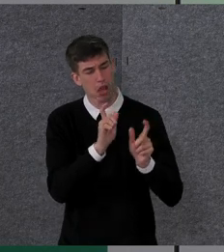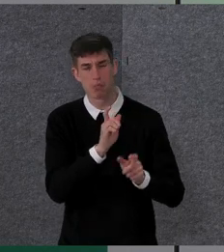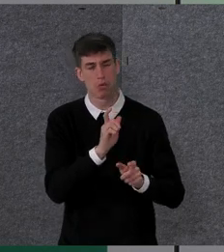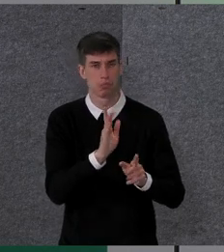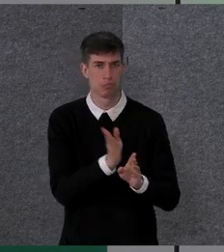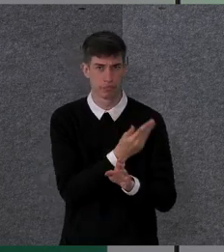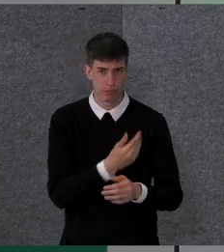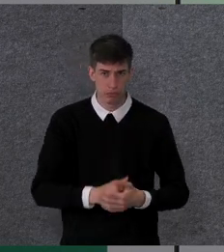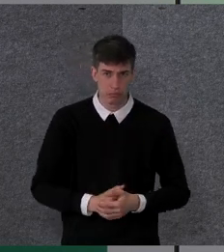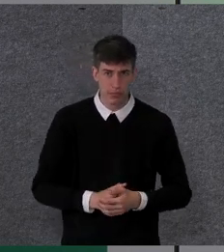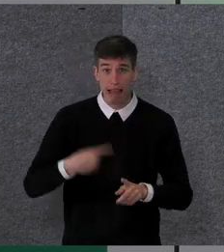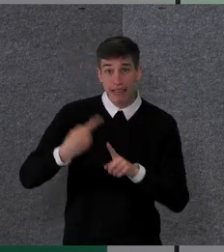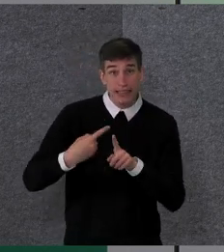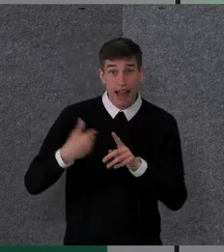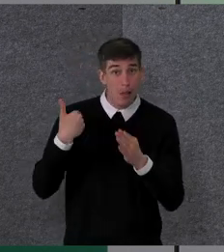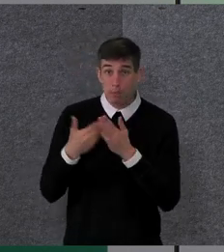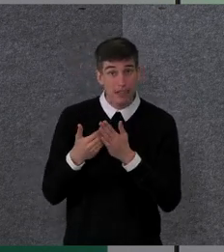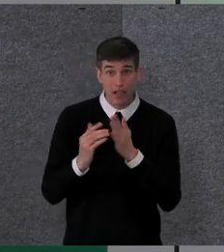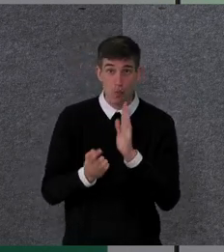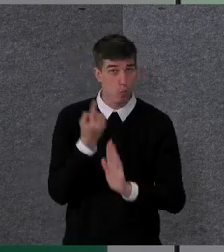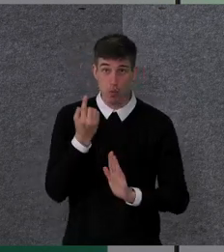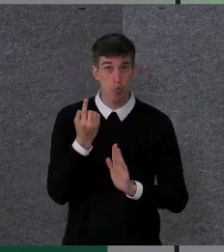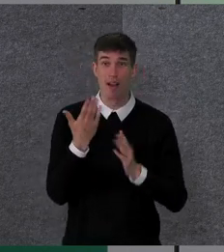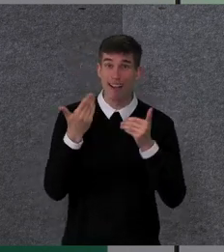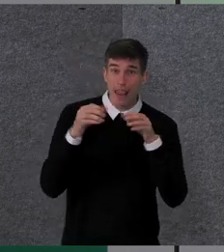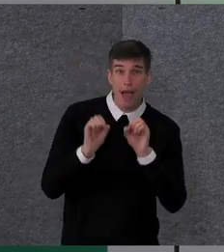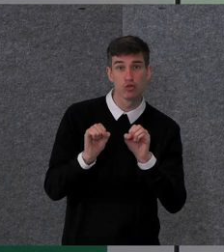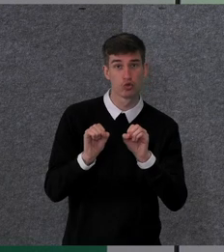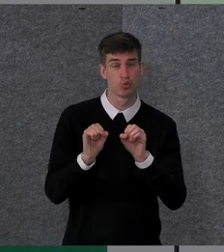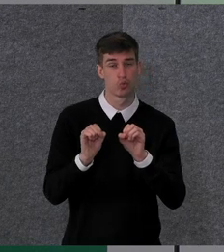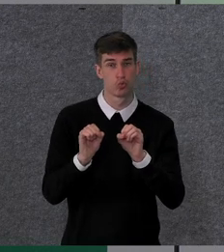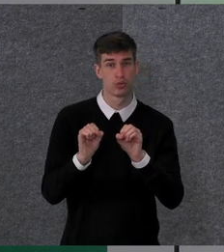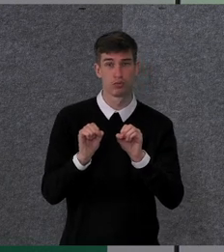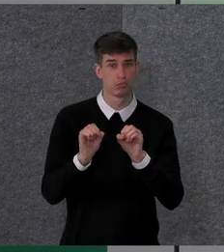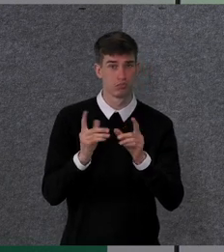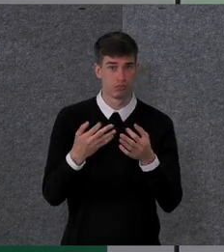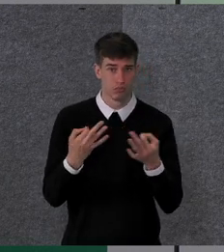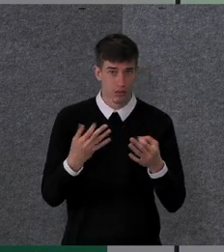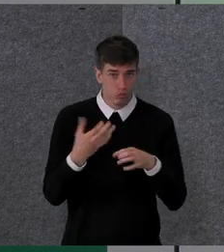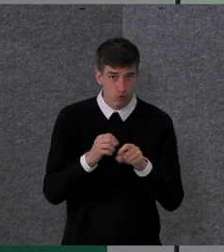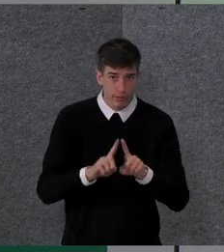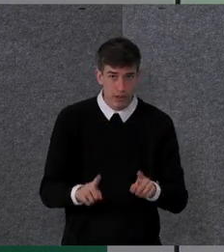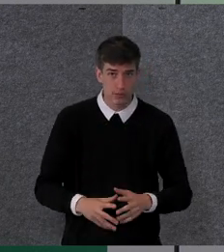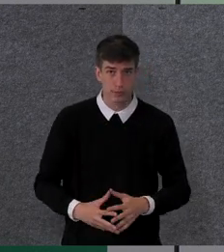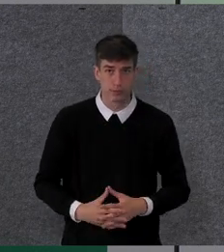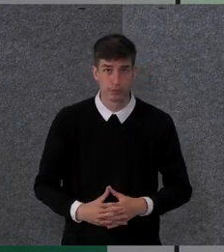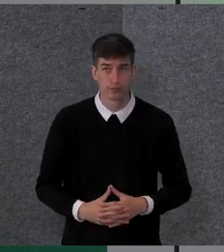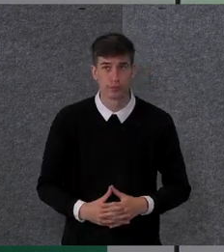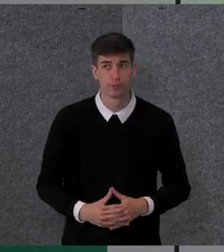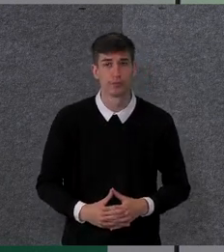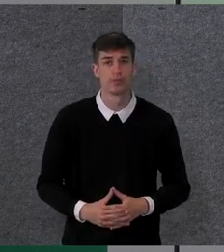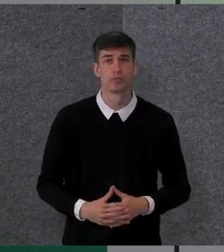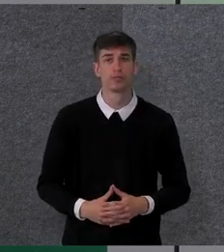nicht ausreichende Ausbauzahlen, um den Klimaschutz, wie er jetzt auf EU-Ebene diskutiert wird, umzusetzen. Das war schon klar, als